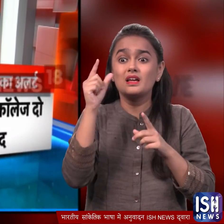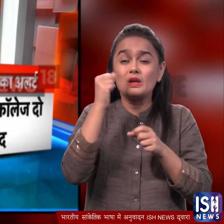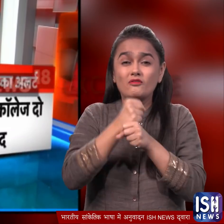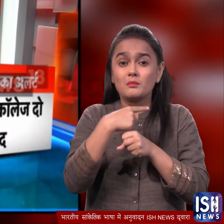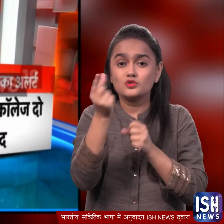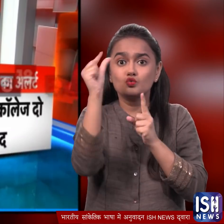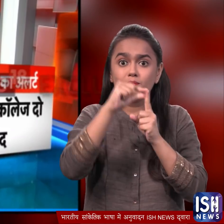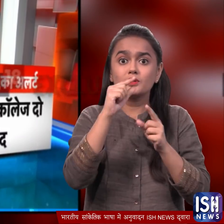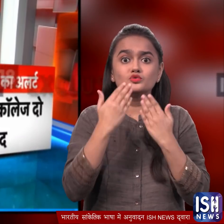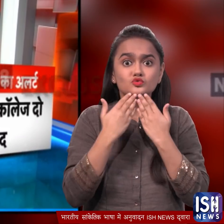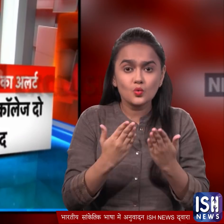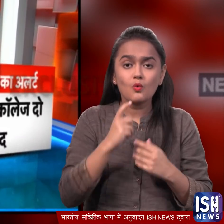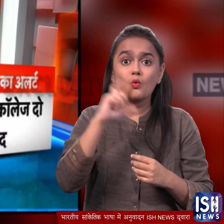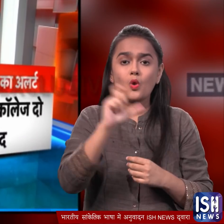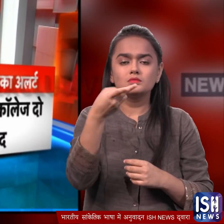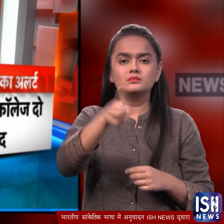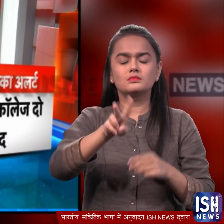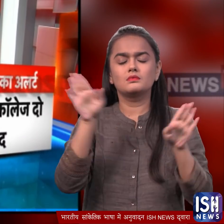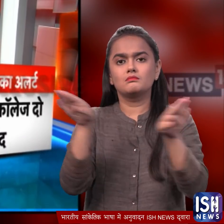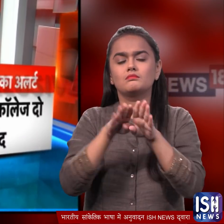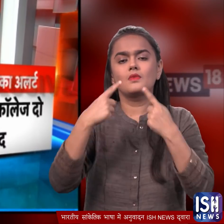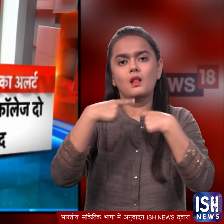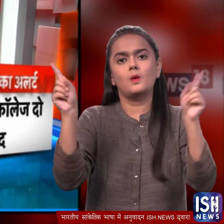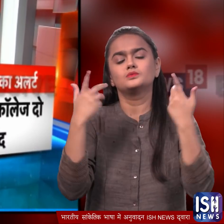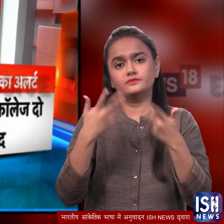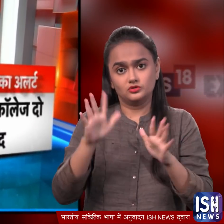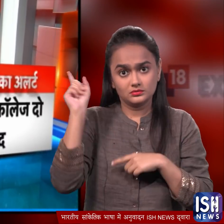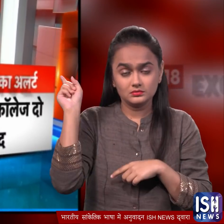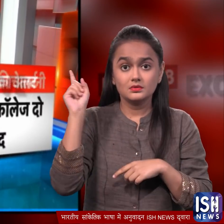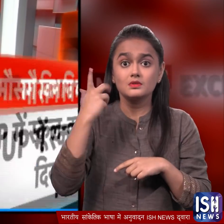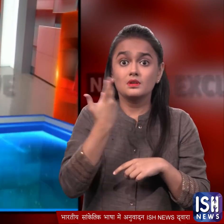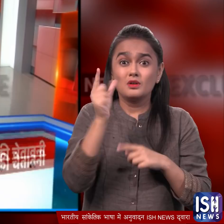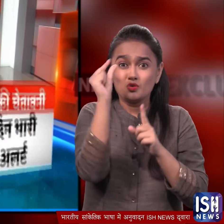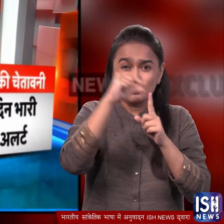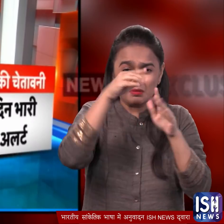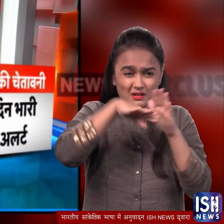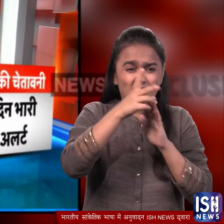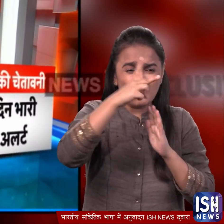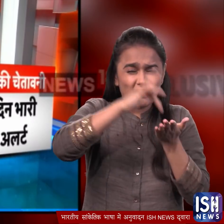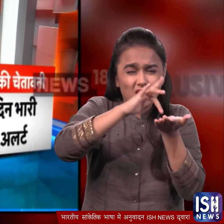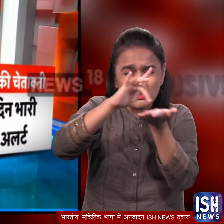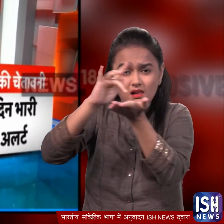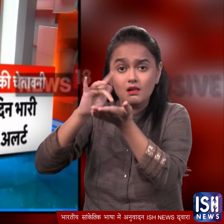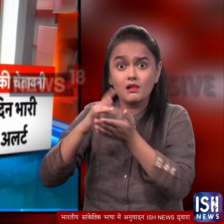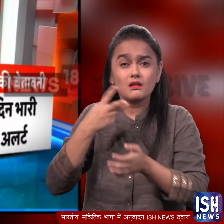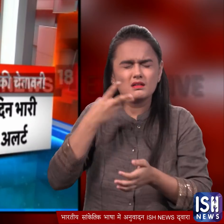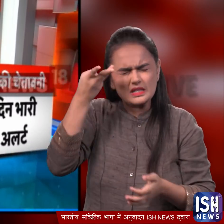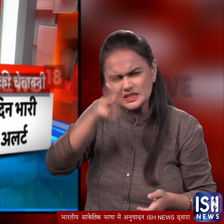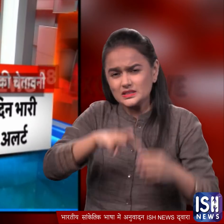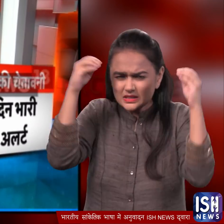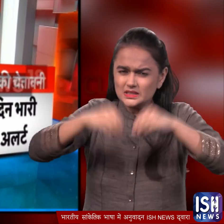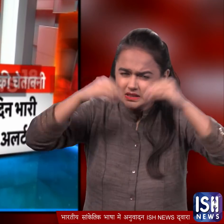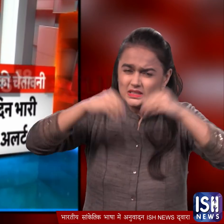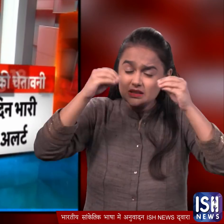यूपी में स्कूल और कॉलेज 2 दिन बंद करने का ऐलान कर दिया है, क्योंकि यूपी के कई हिस्सों में 3 दिन तक लगातार